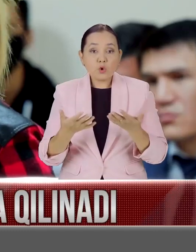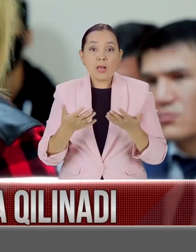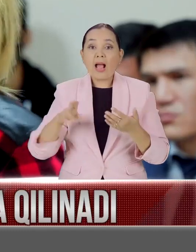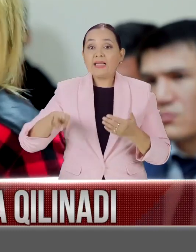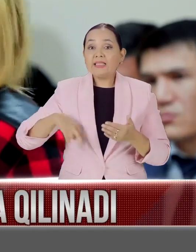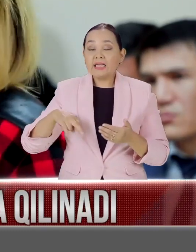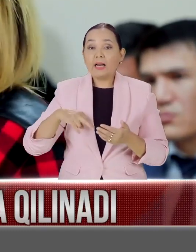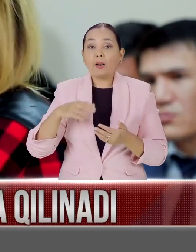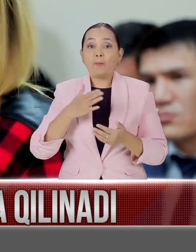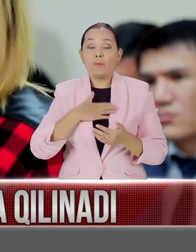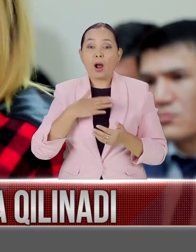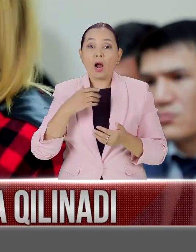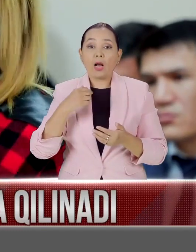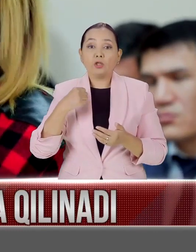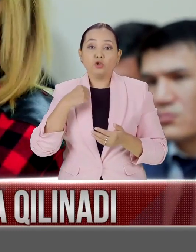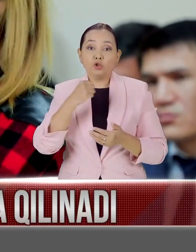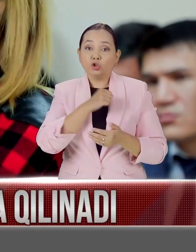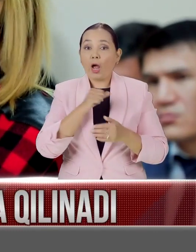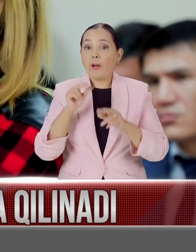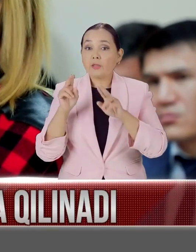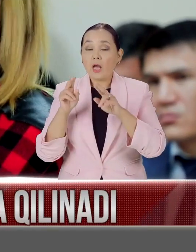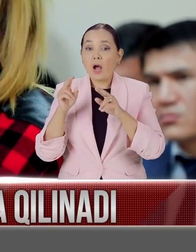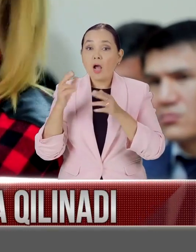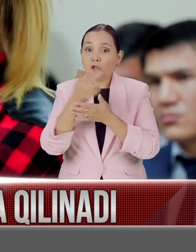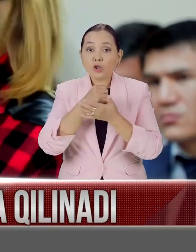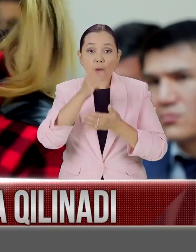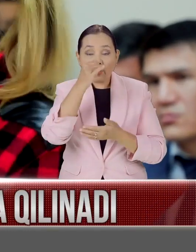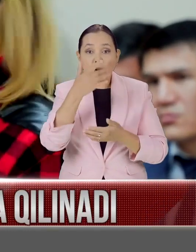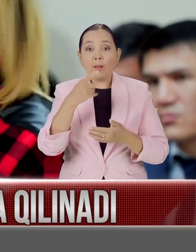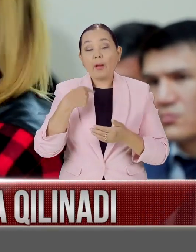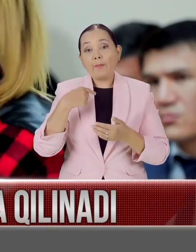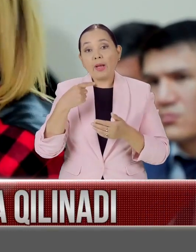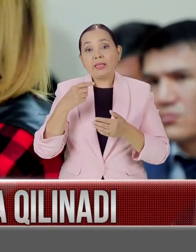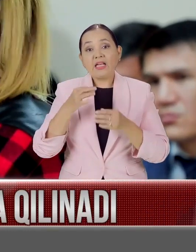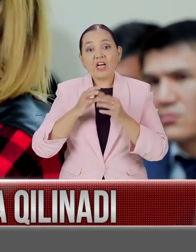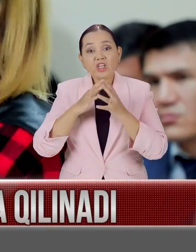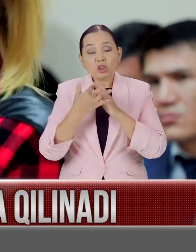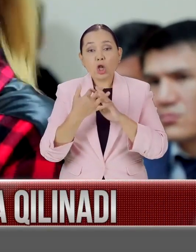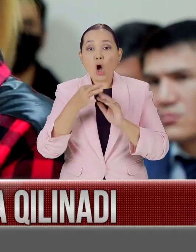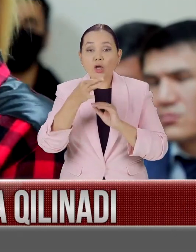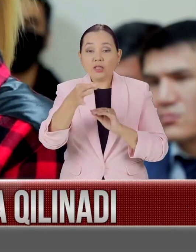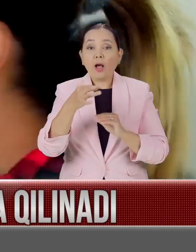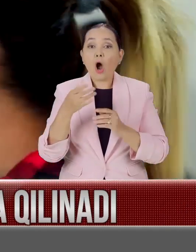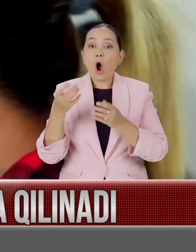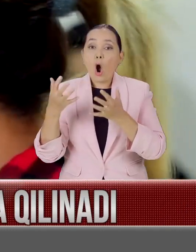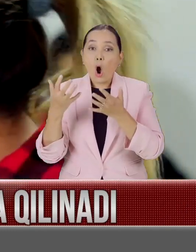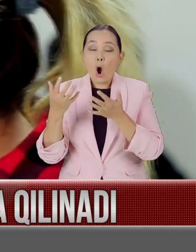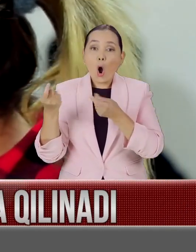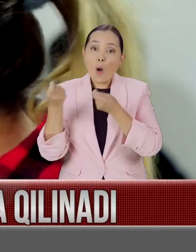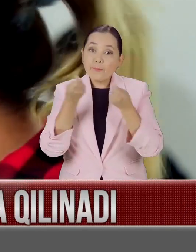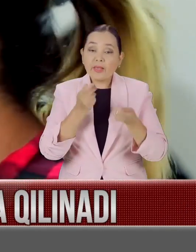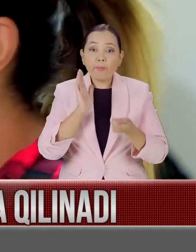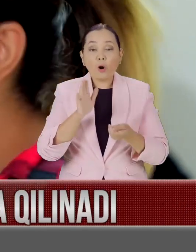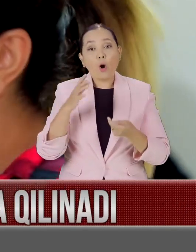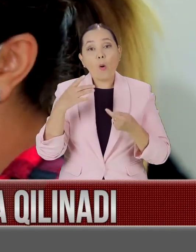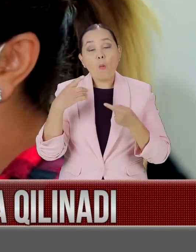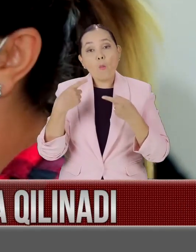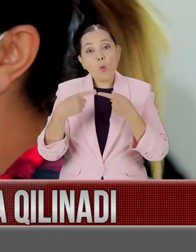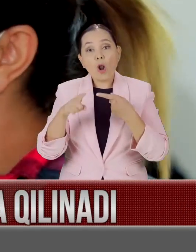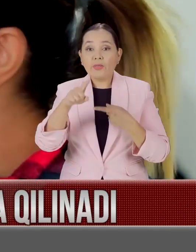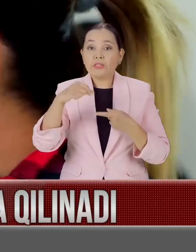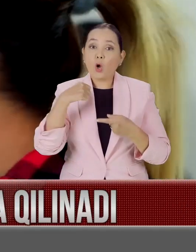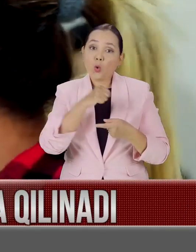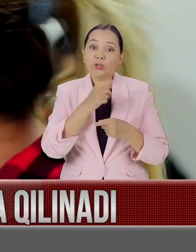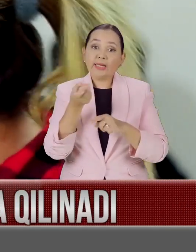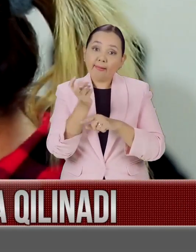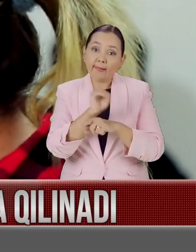majburiy. Direktorimiz men olib bor, shaxsan o'zim olib borib bera olmasam, Parkentga ketganman, qishloqdaman, telefon qilib olib kelib ber. Bo'lmasa